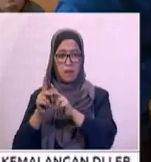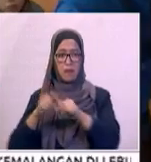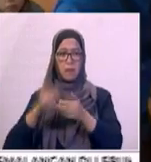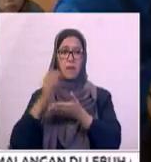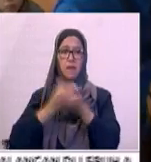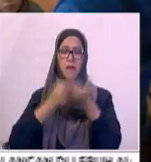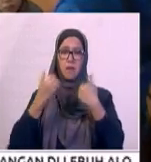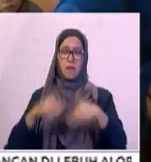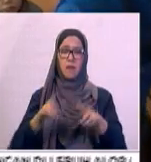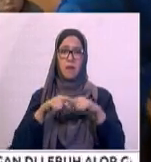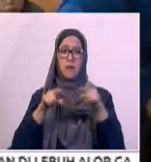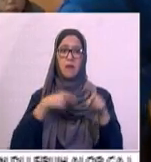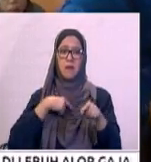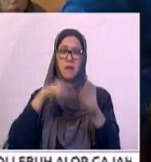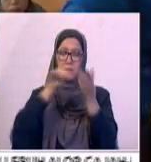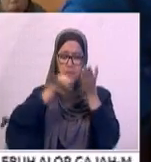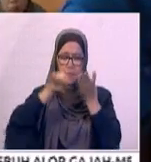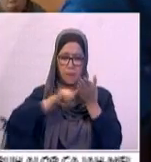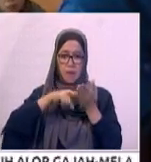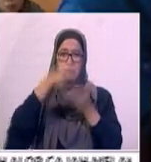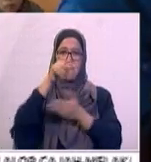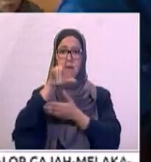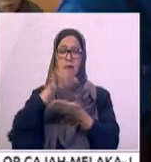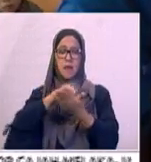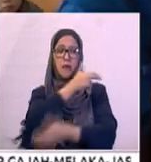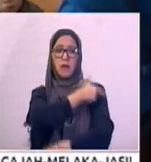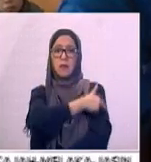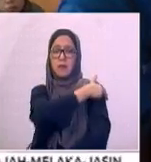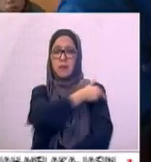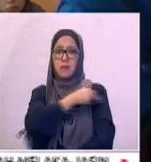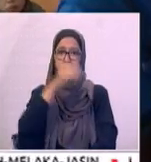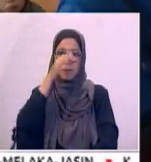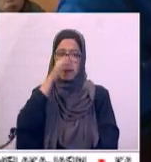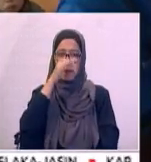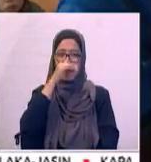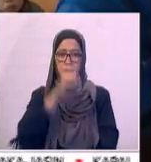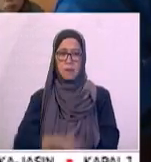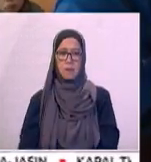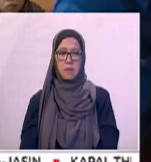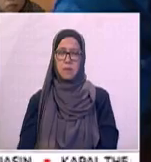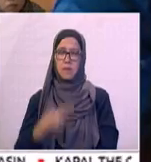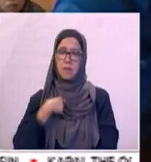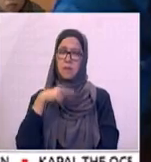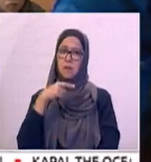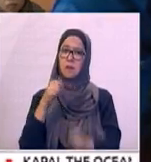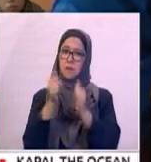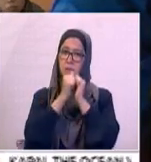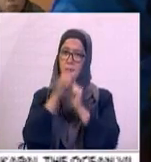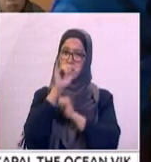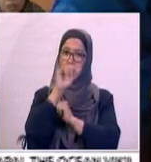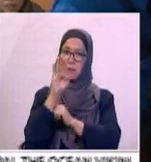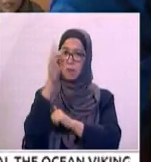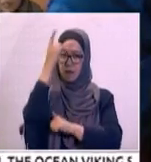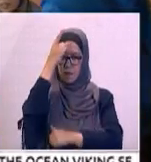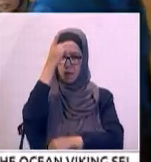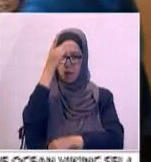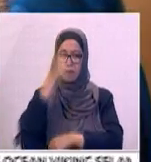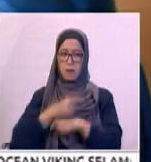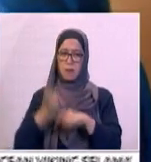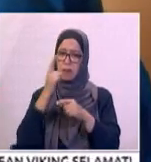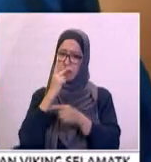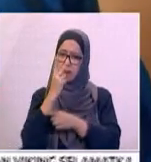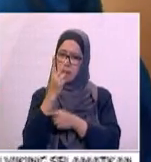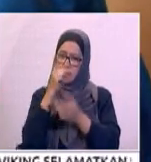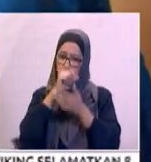berkenaan kepada Hospital Melaka. Semalam bersama dengan Wewi Datuk untuk melihat keadaan sakit adik ini, dan